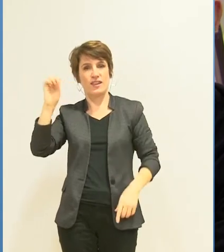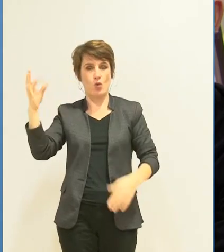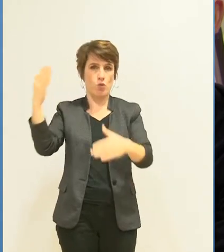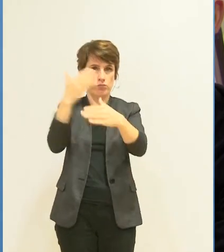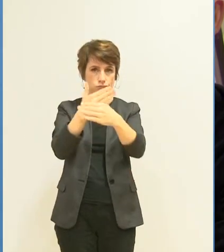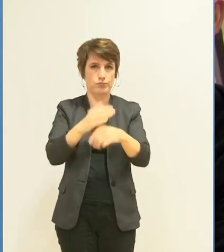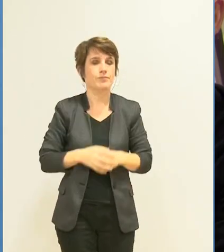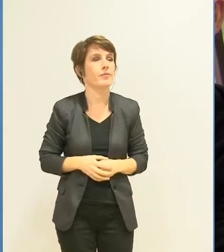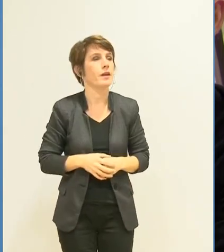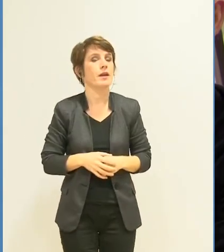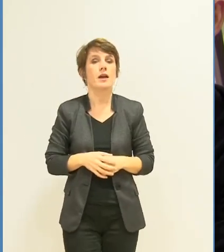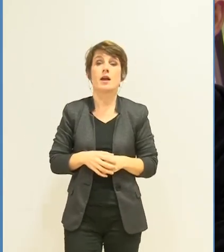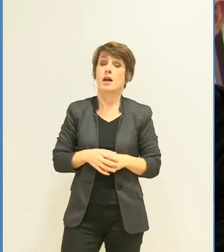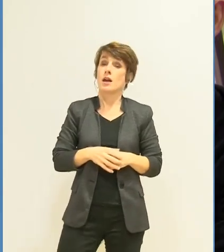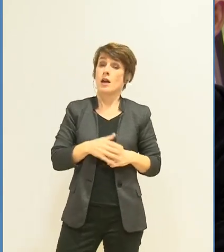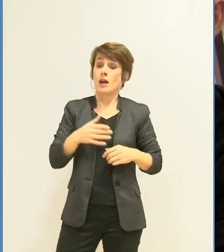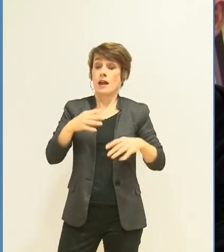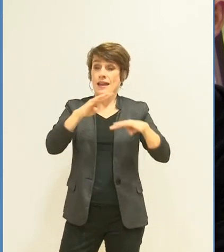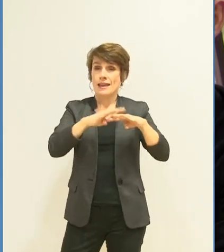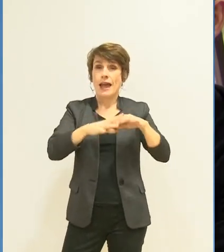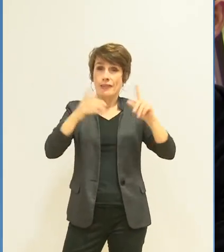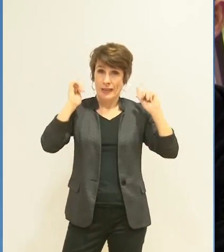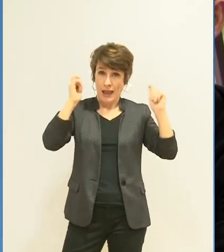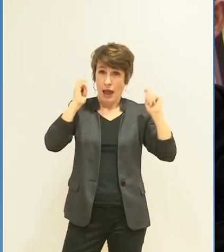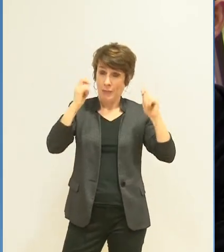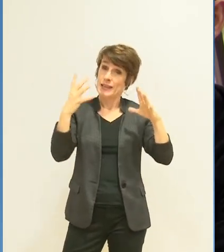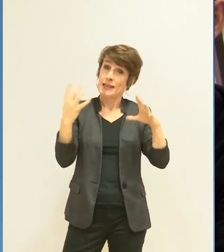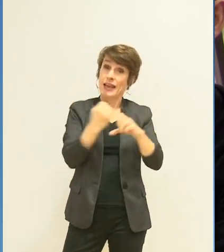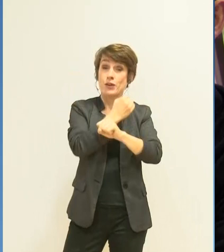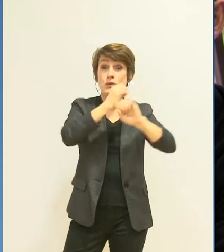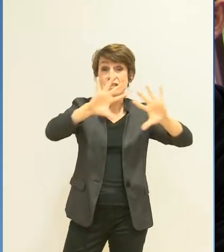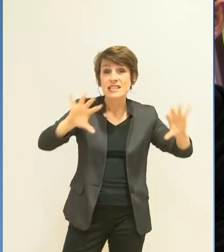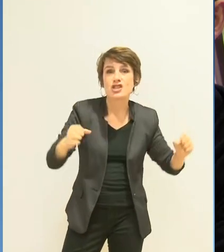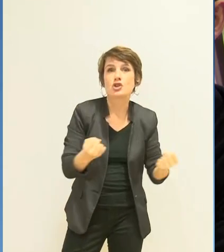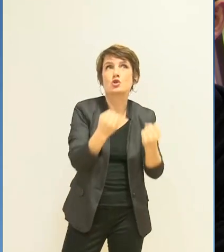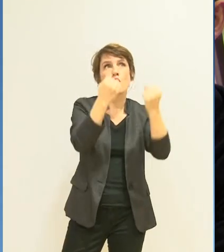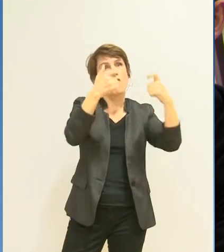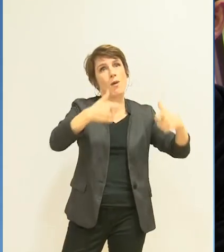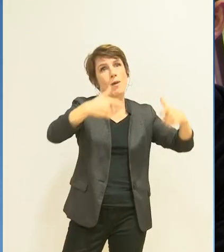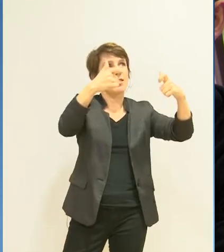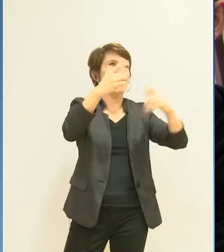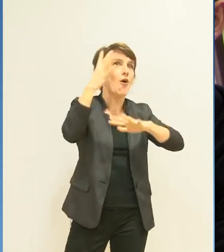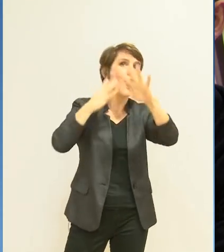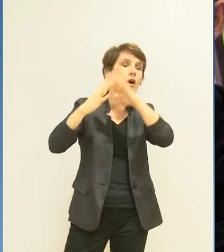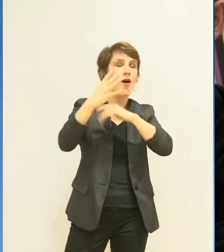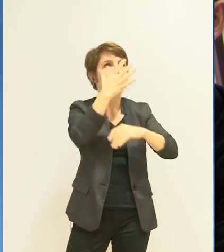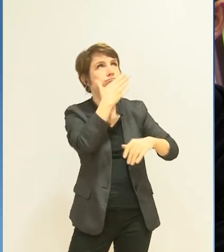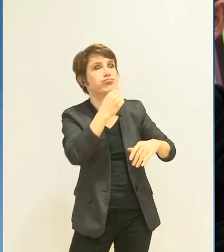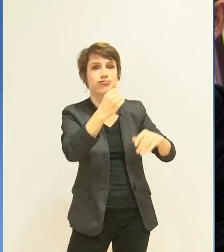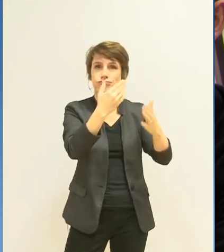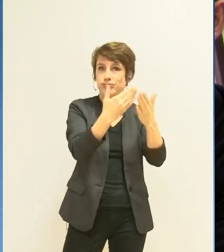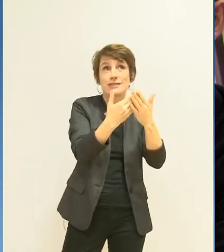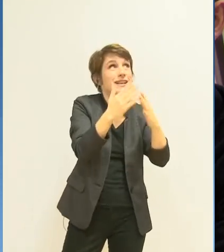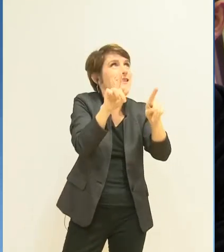ces immeubles remarquables c'est la bonne nouvelle de cette semaine cette vieille dame de pierre et de béton ultimes témoins des cités